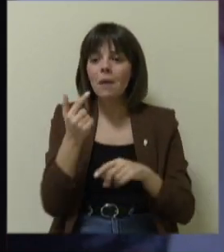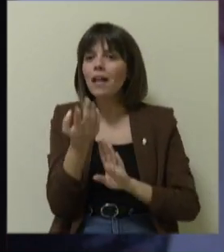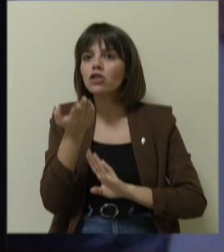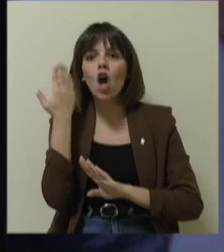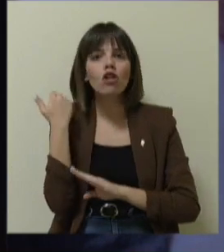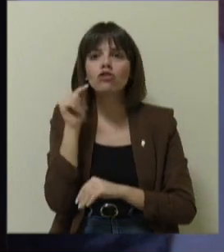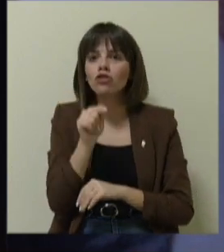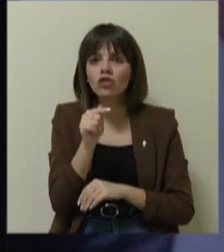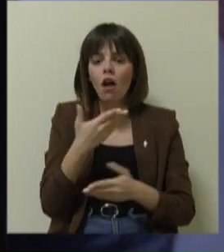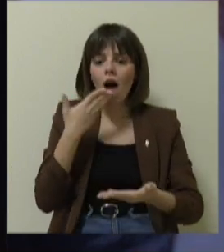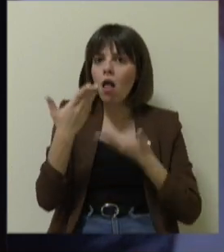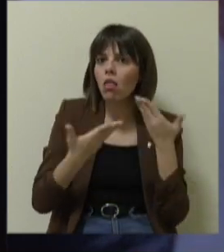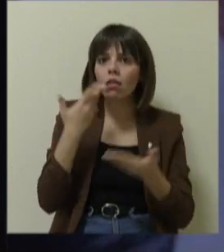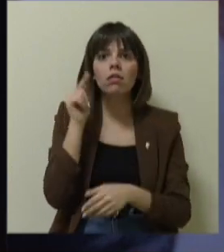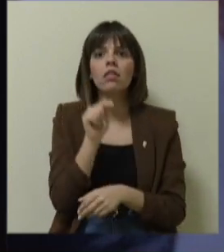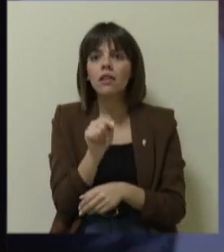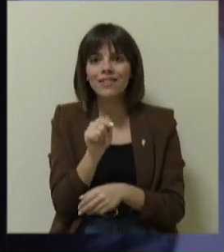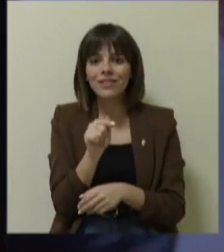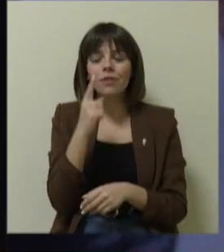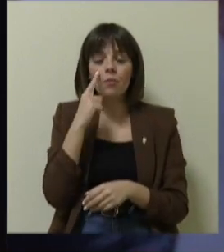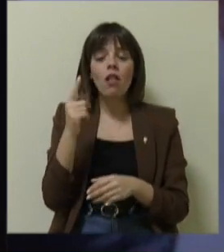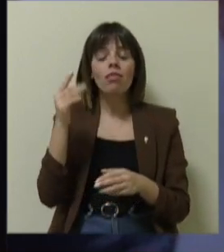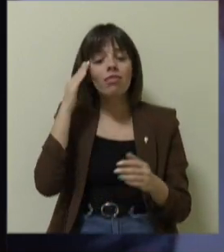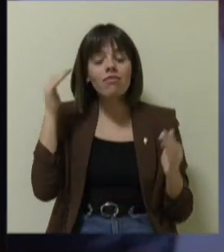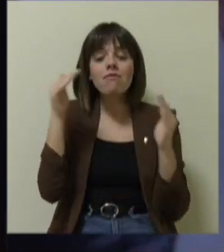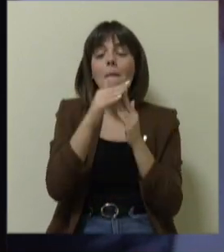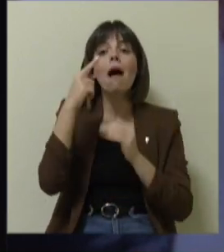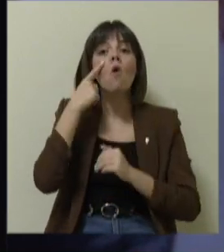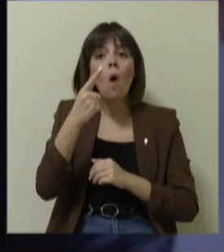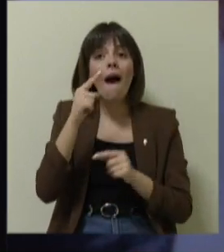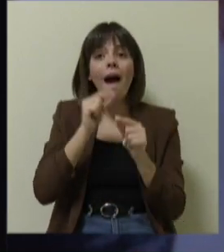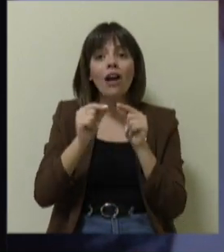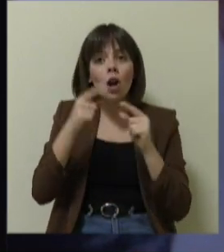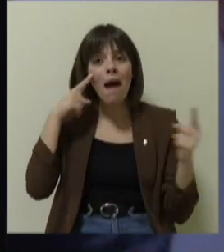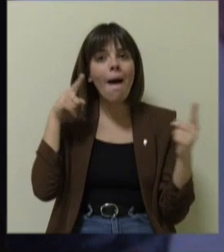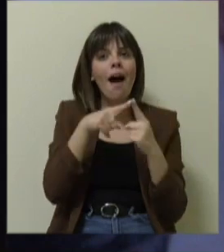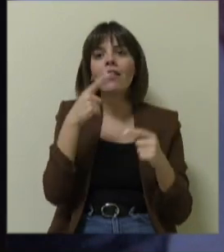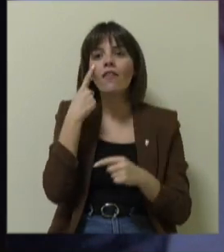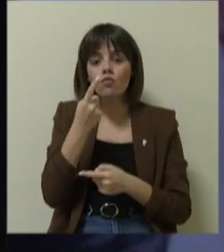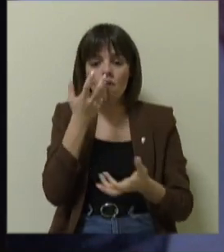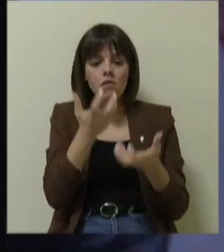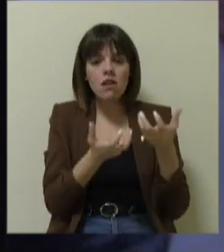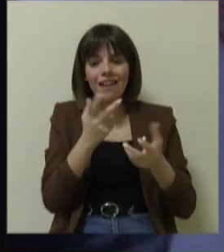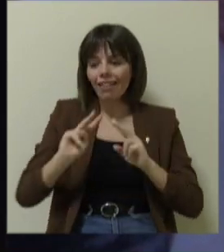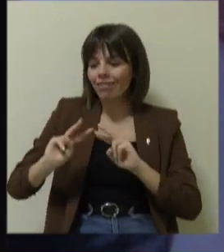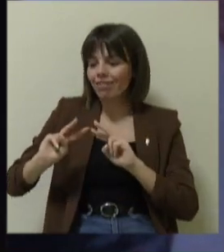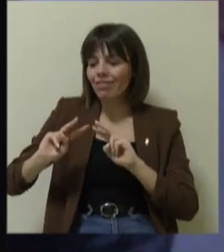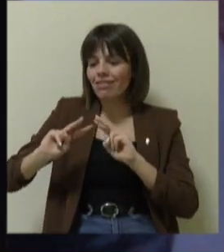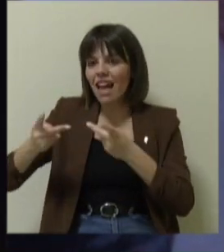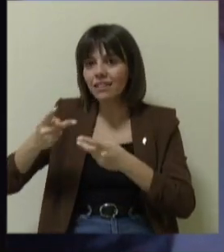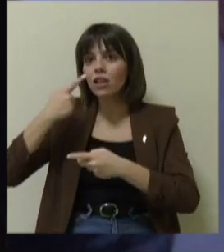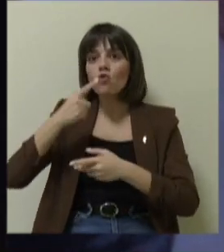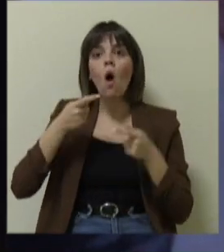önce ifade ettiğim temel ekonomik hedeflerimizden taviz vermeden kaynak tahsisinde